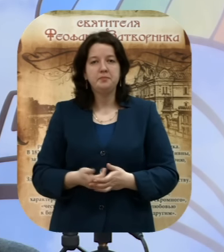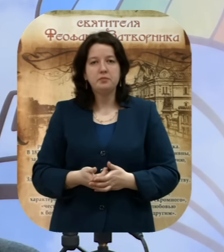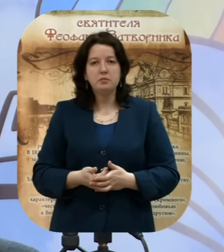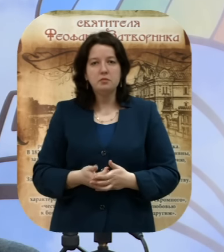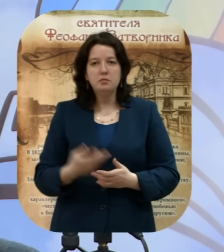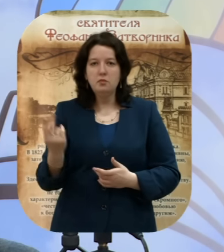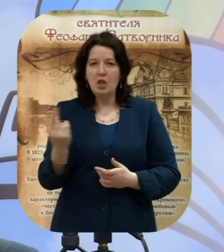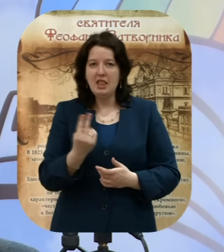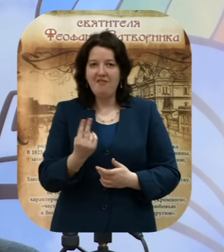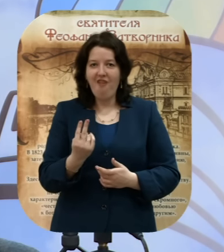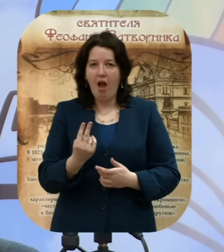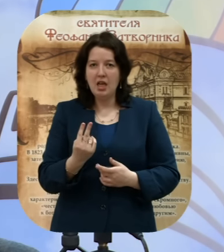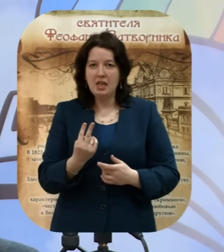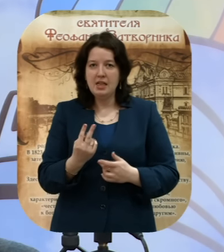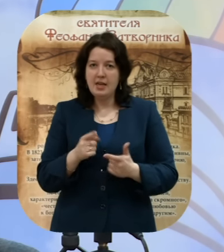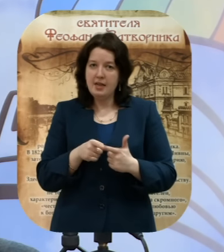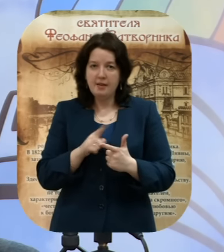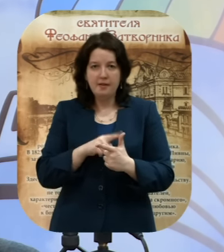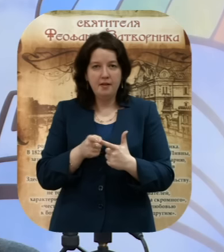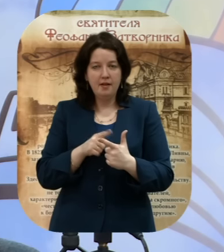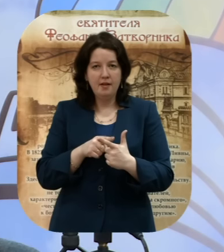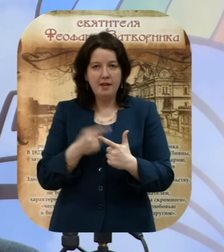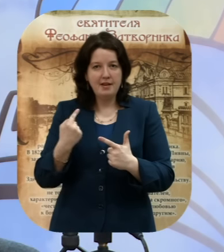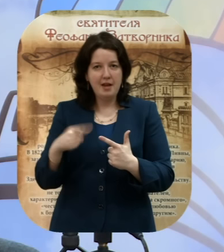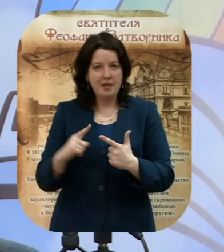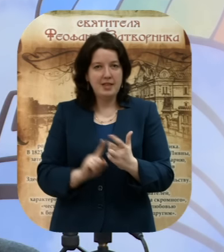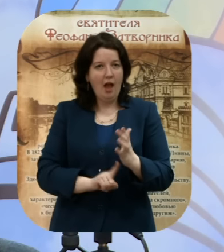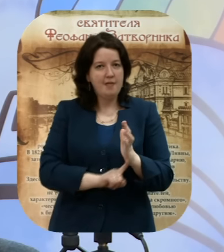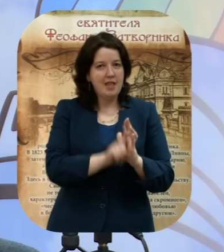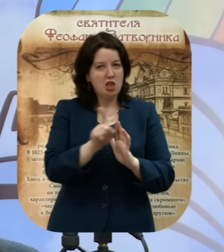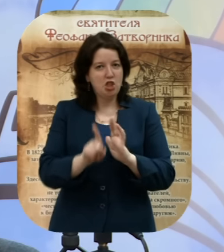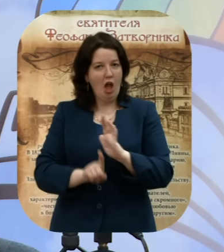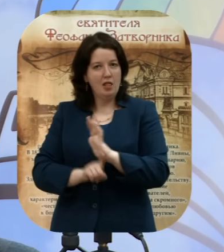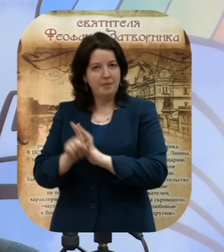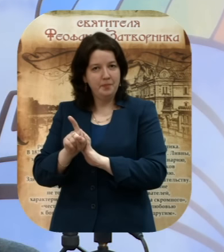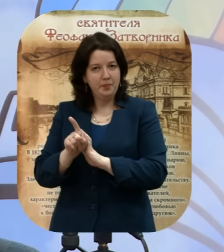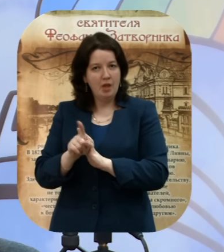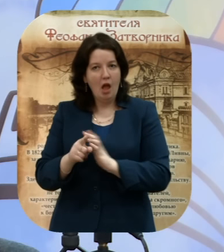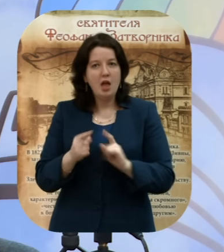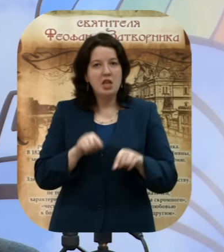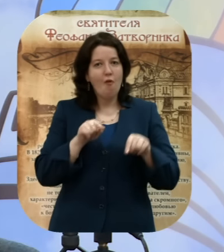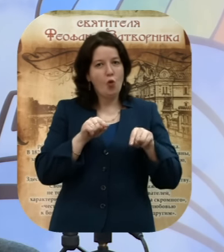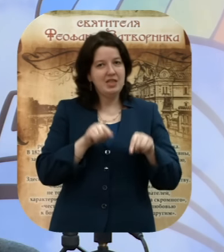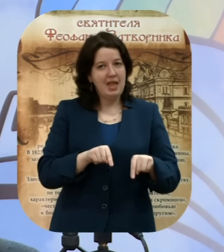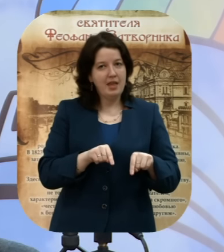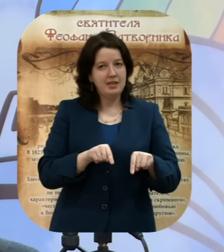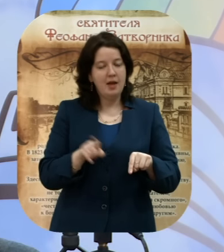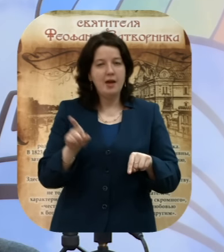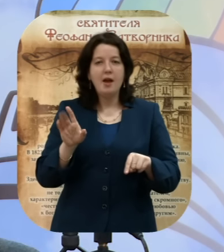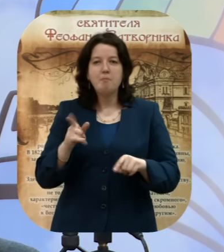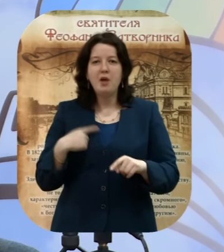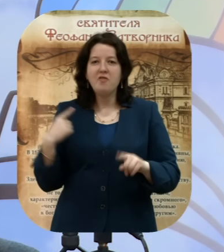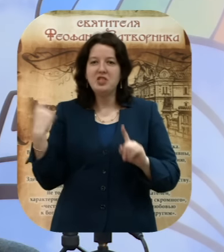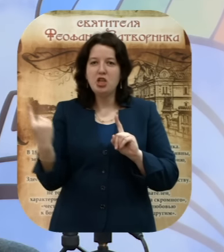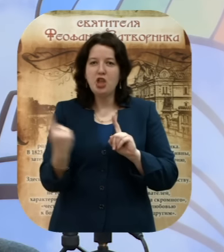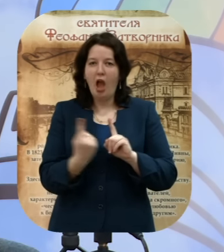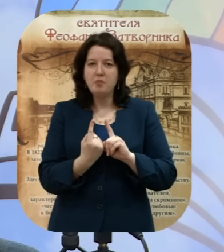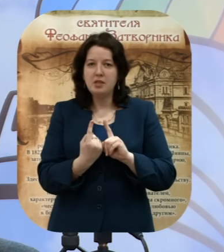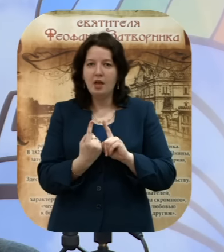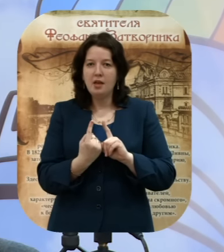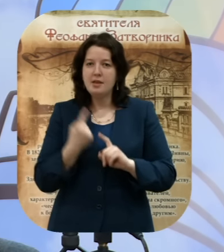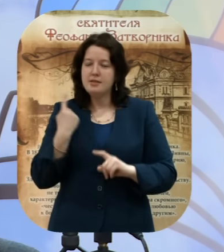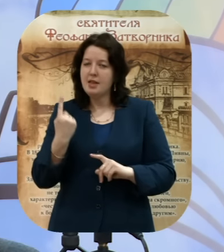жить. Два вот эти начала. И вот здесь мы встречаемся, пожалуй, с самым трудным